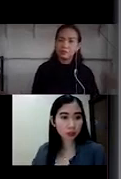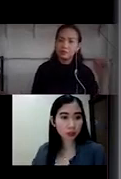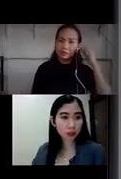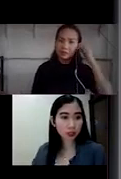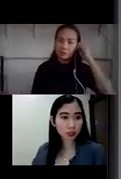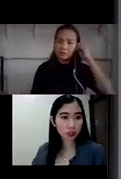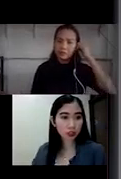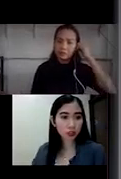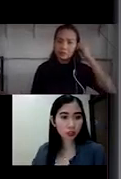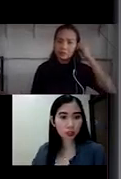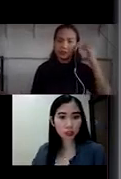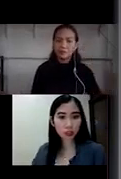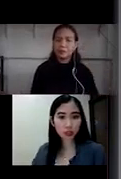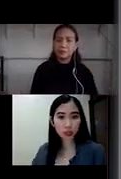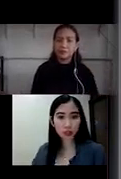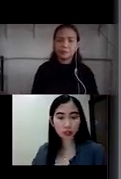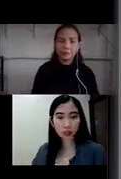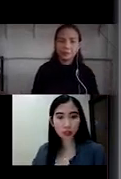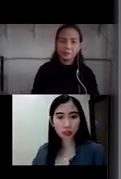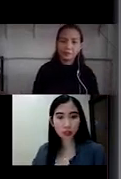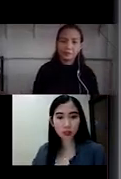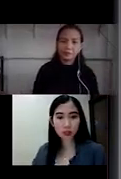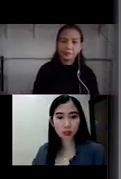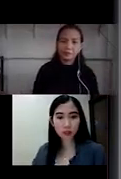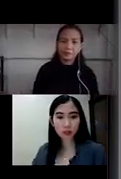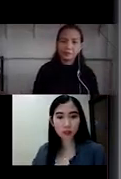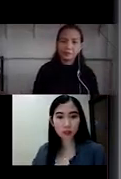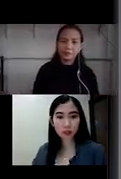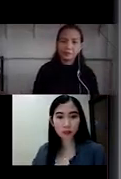Email delegation.